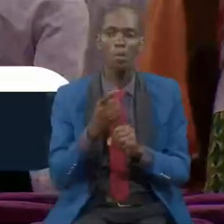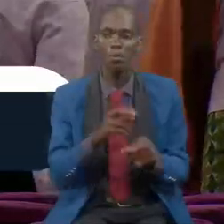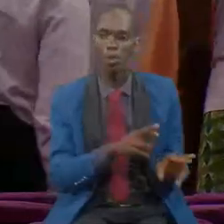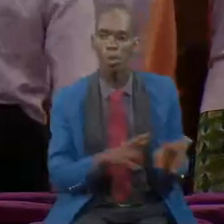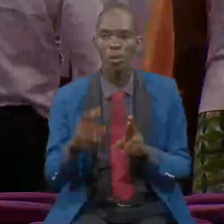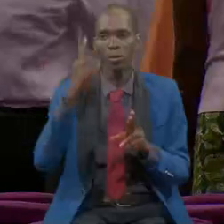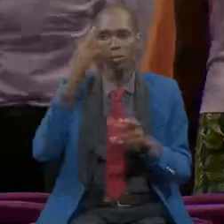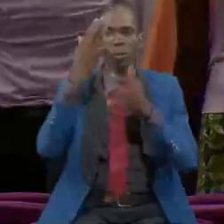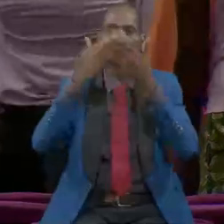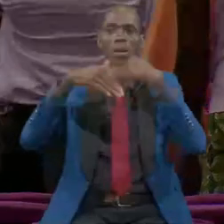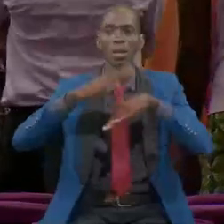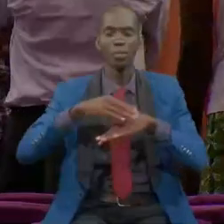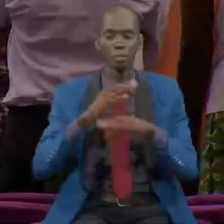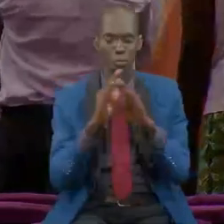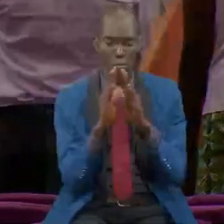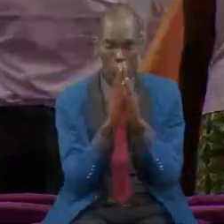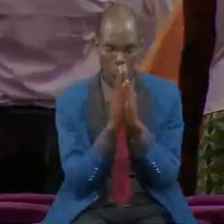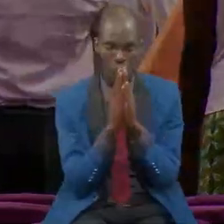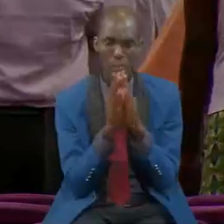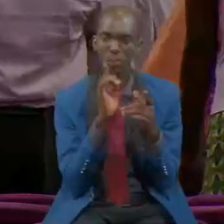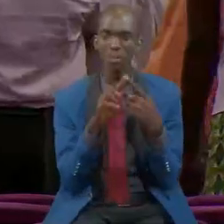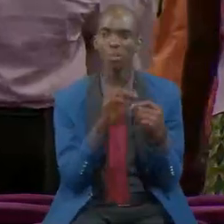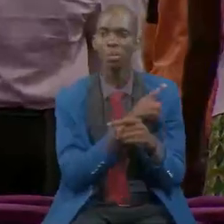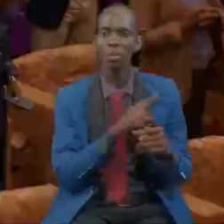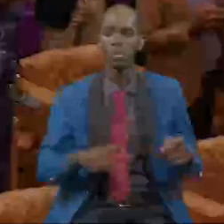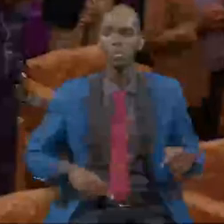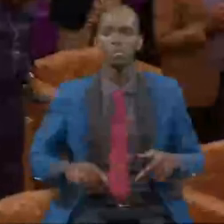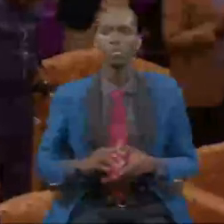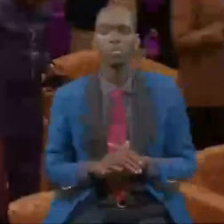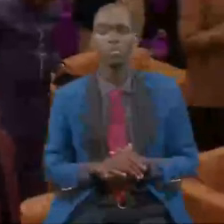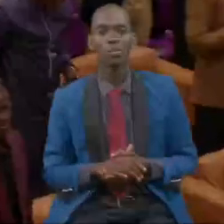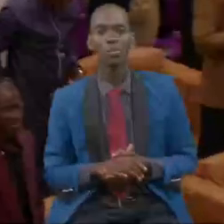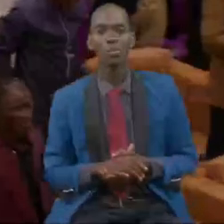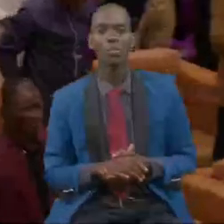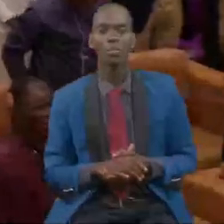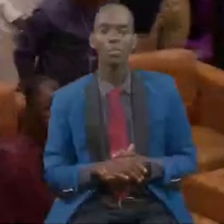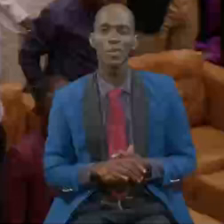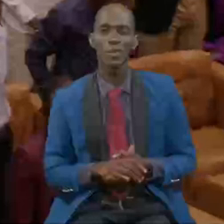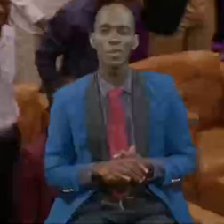prêt pour le ciel. Ouvrez la bouche. Et parlez au Seigneur dans la prière.